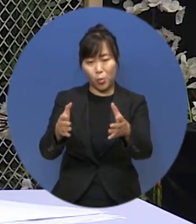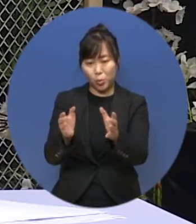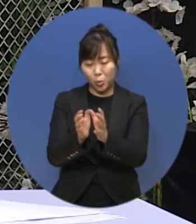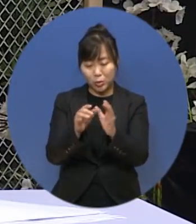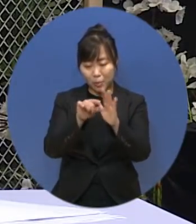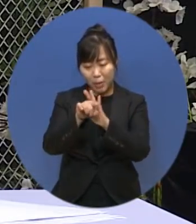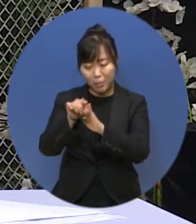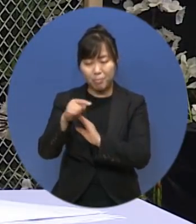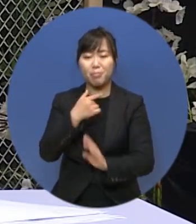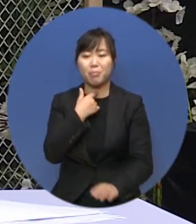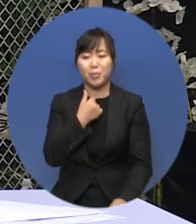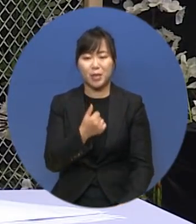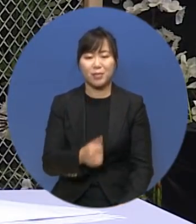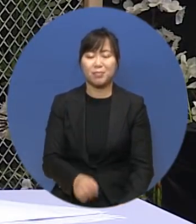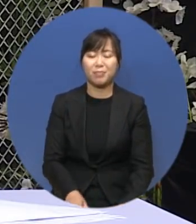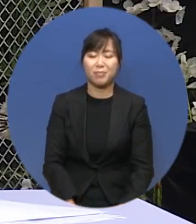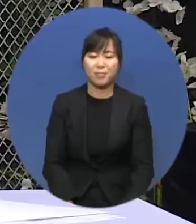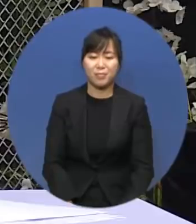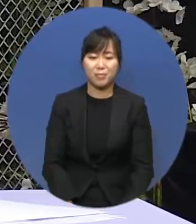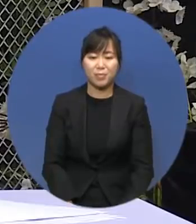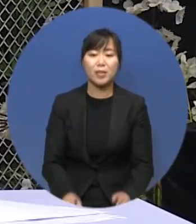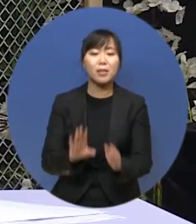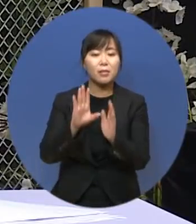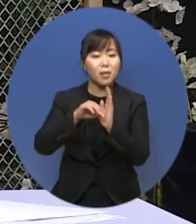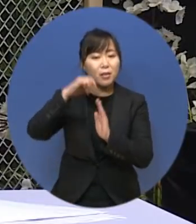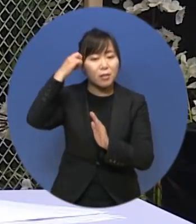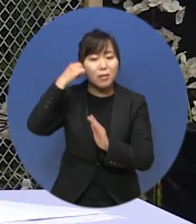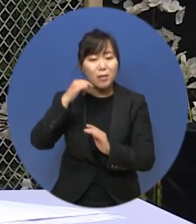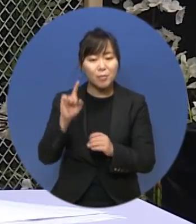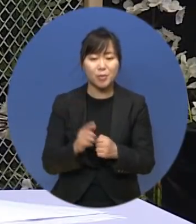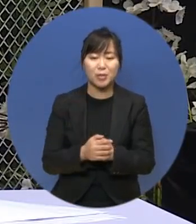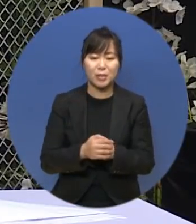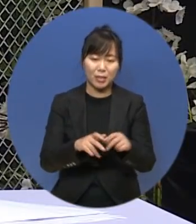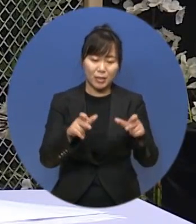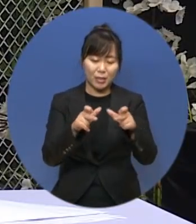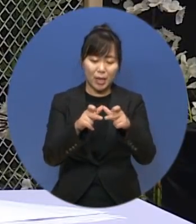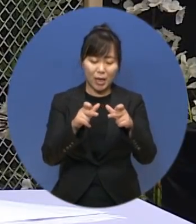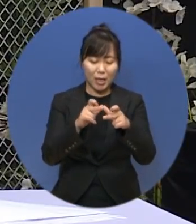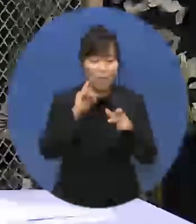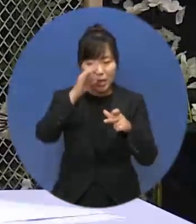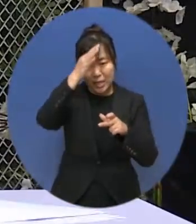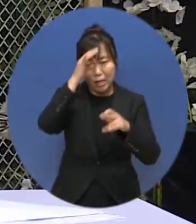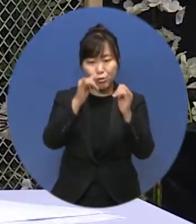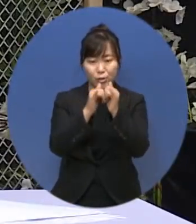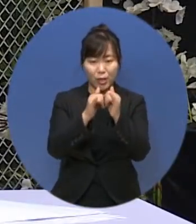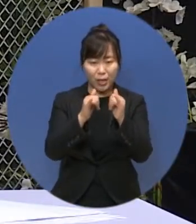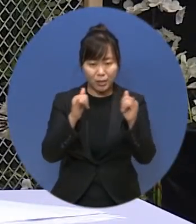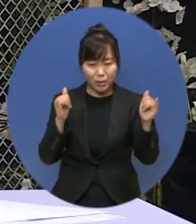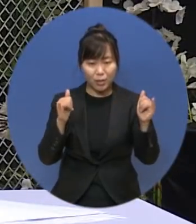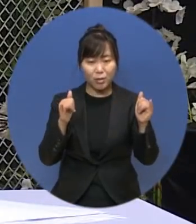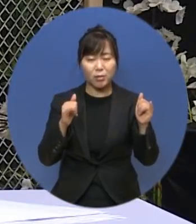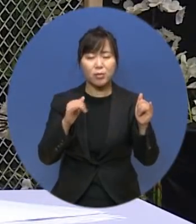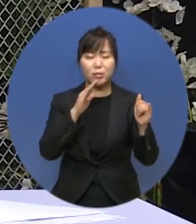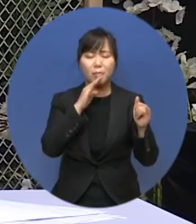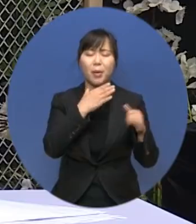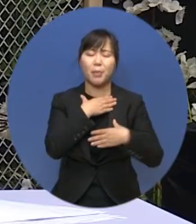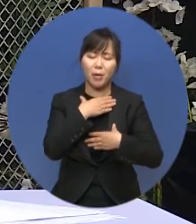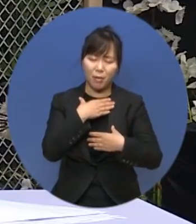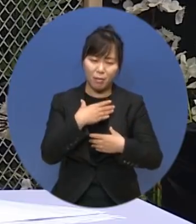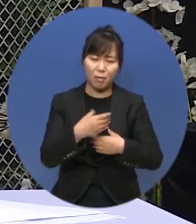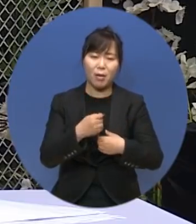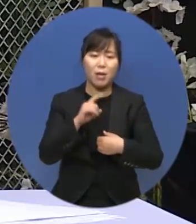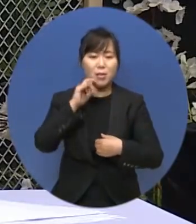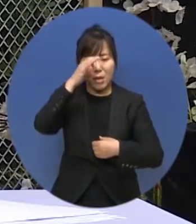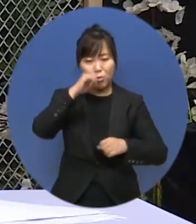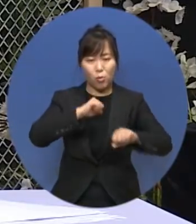한번 다녀본 적이 있습니다. 그때 느꼈던 것들이 그 장애 예술가들이 마음 놓고 예술